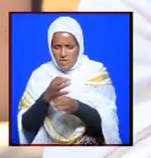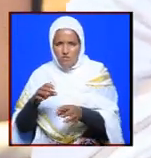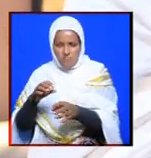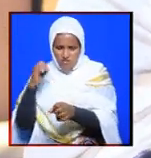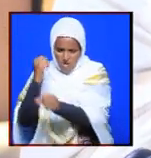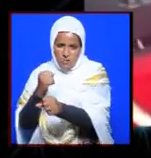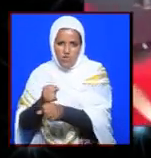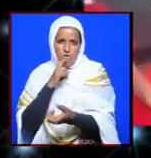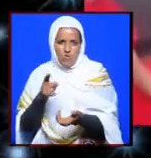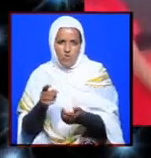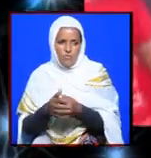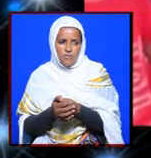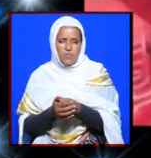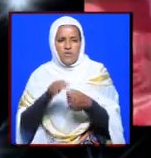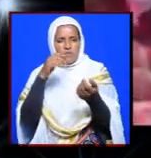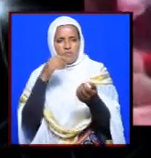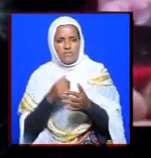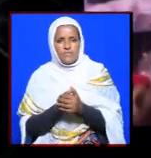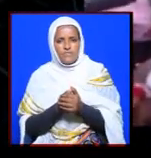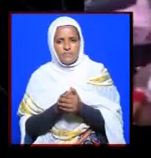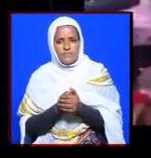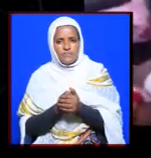ፈረስ የሚጋልብ ነው። Celebrate Jesus.